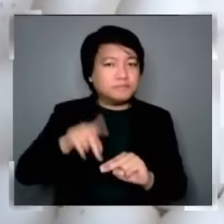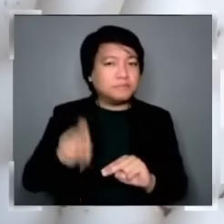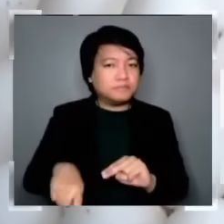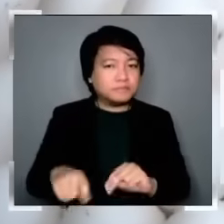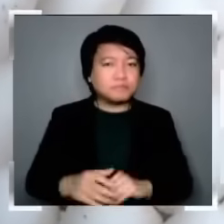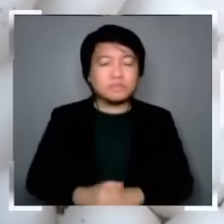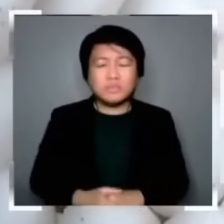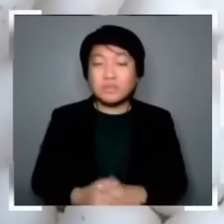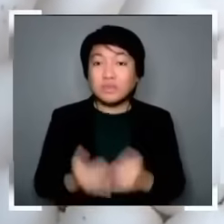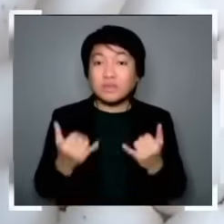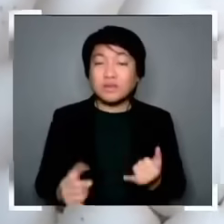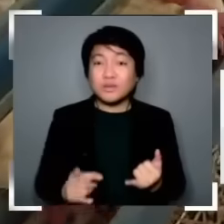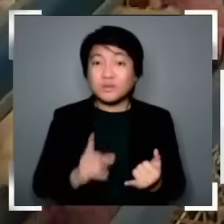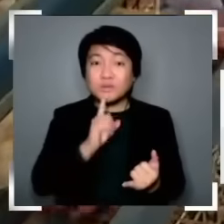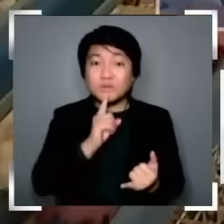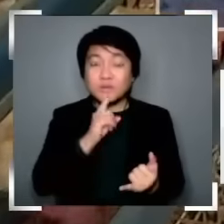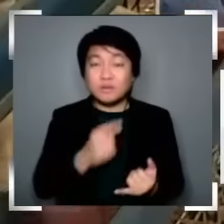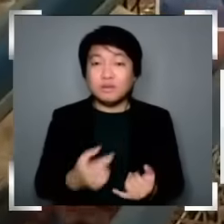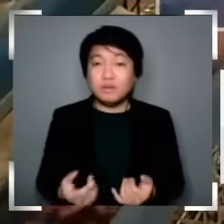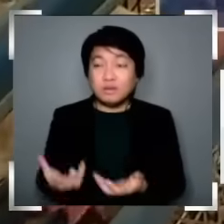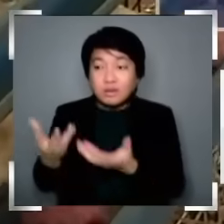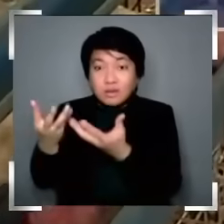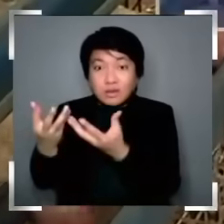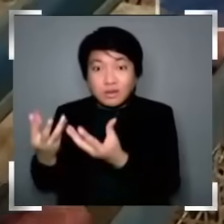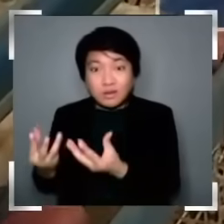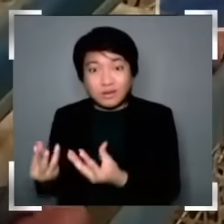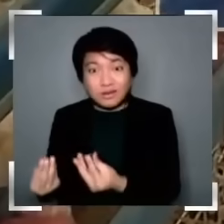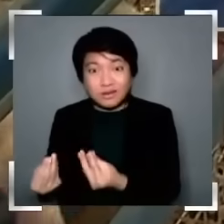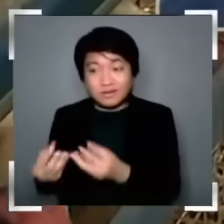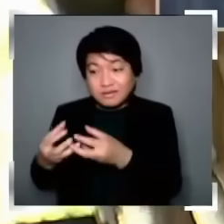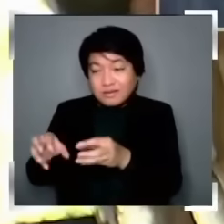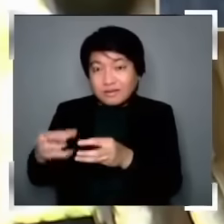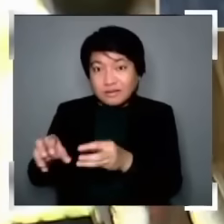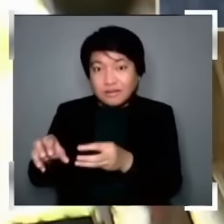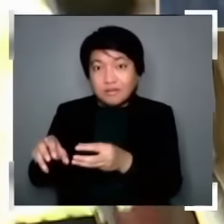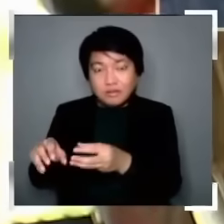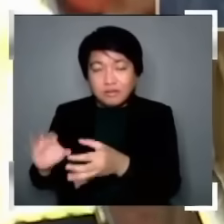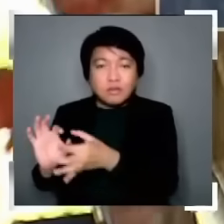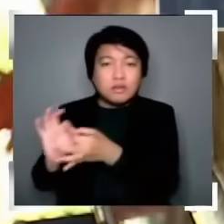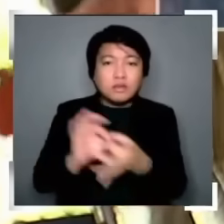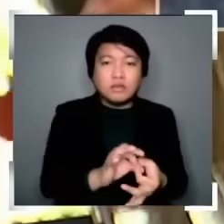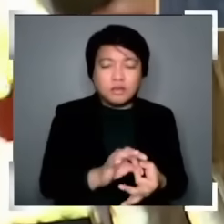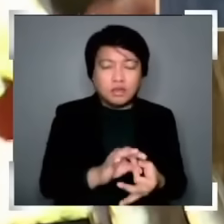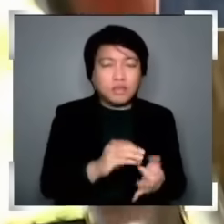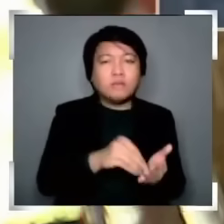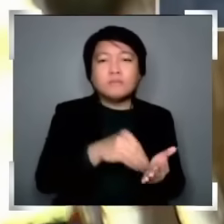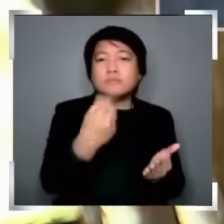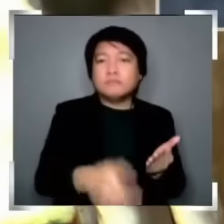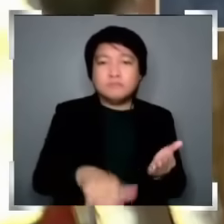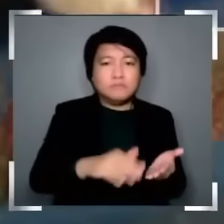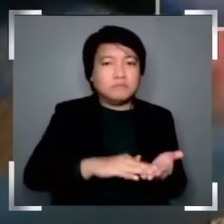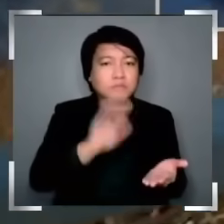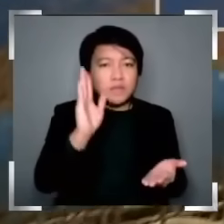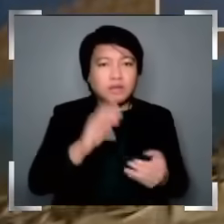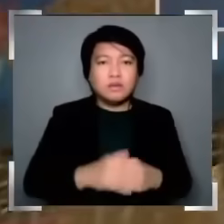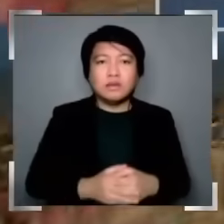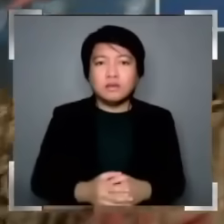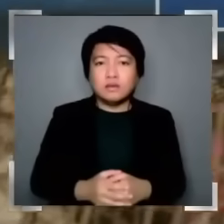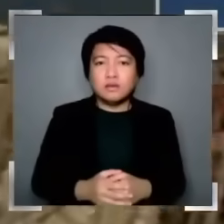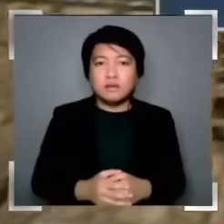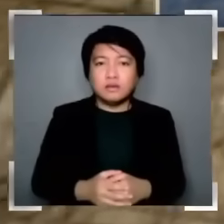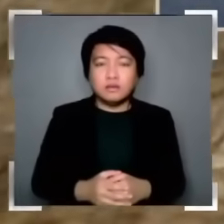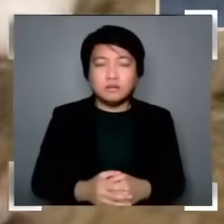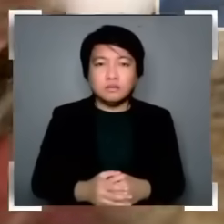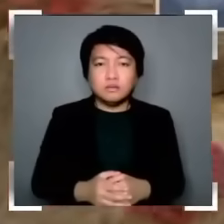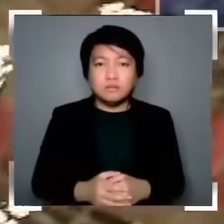habang tumataas ang demand at apektado na ang farm gate price na nasa halos 6 na piso na o higit pa. 5 piso lang